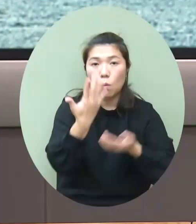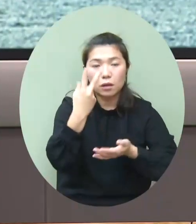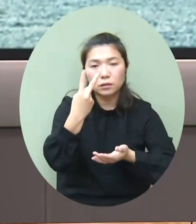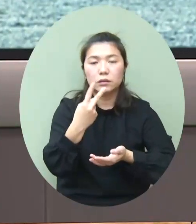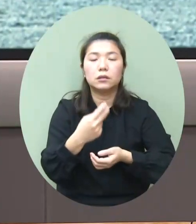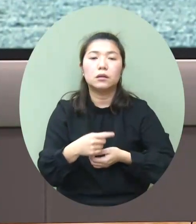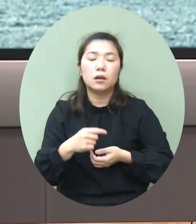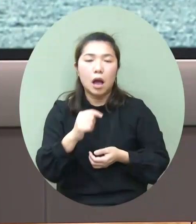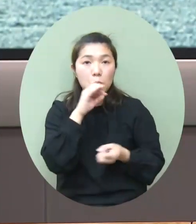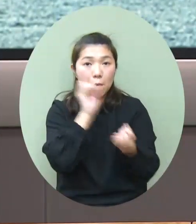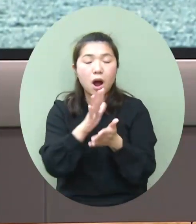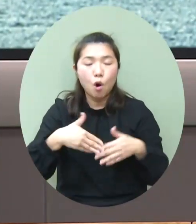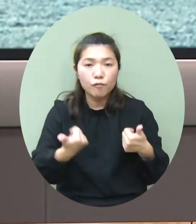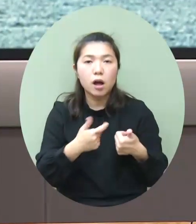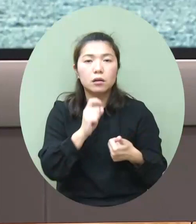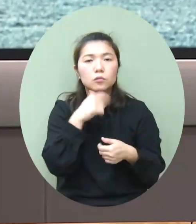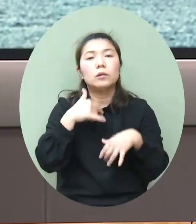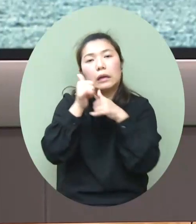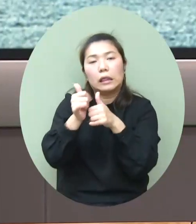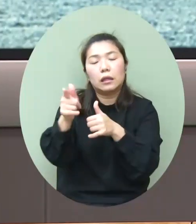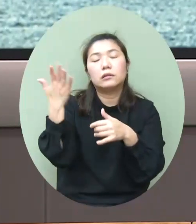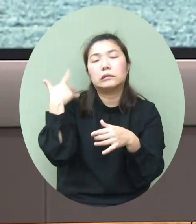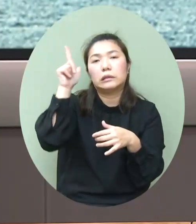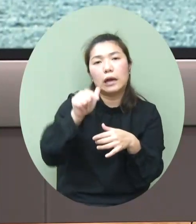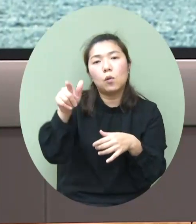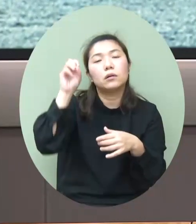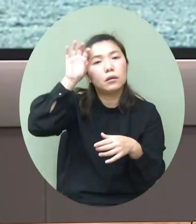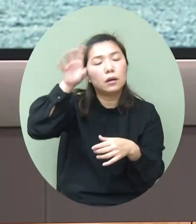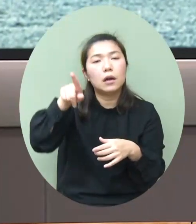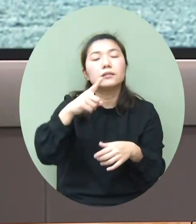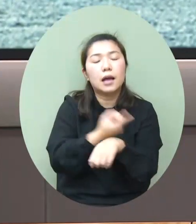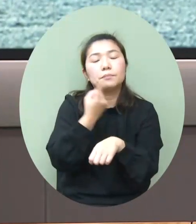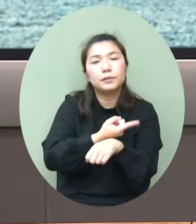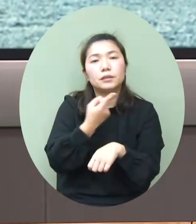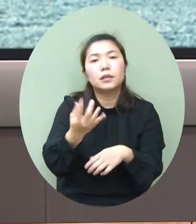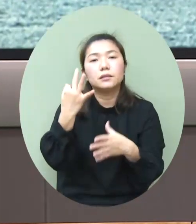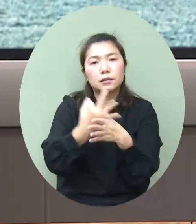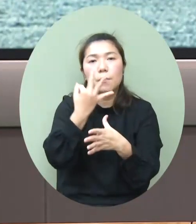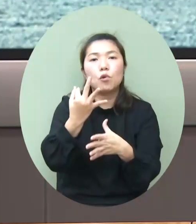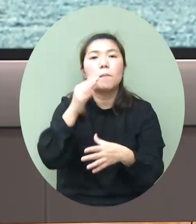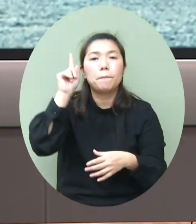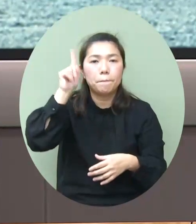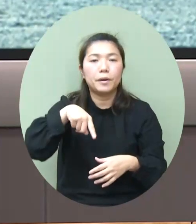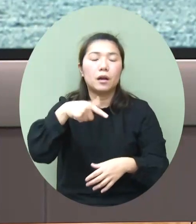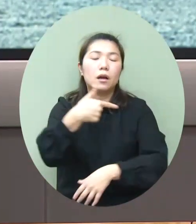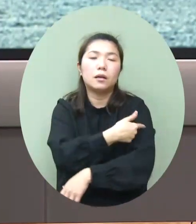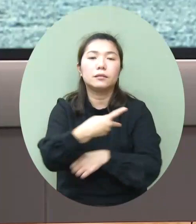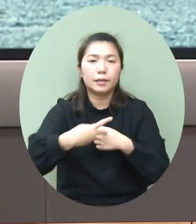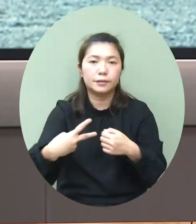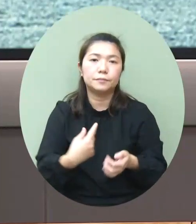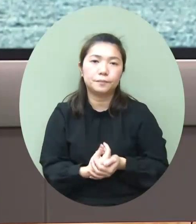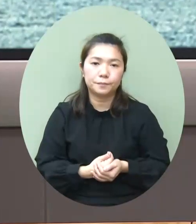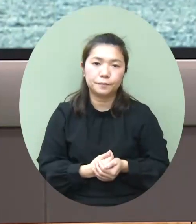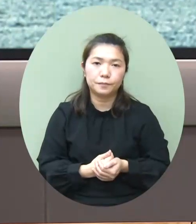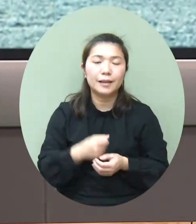已经接种了疫苗的话，如果他受感染了，就依照以前的建议，暂时是3个月后才接种第